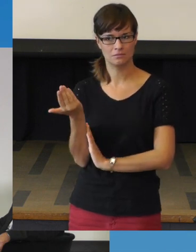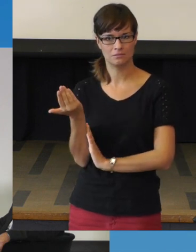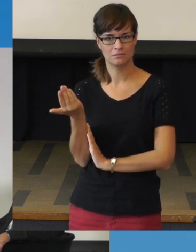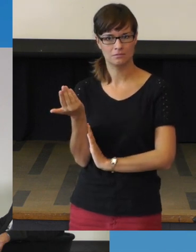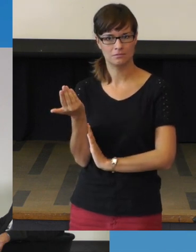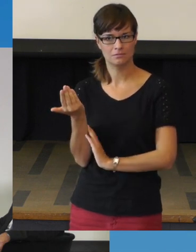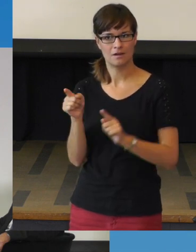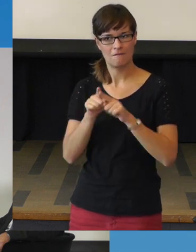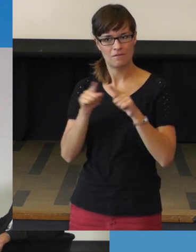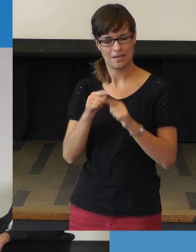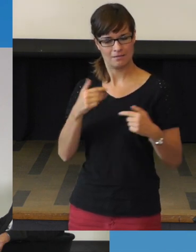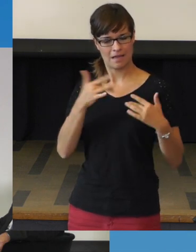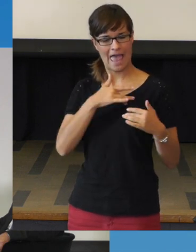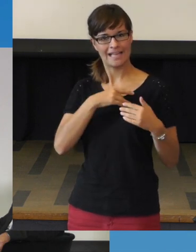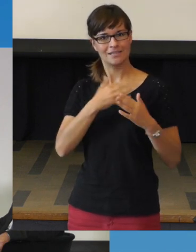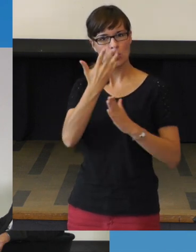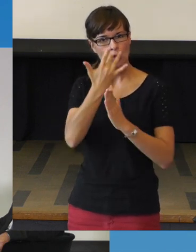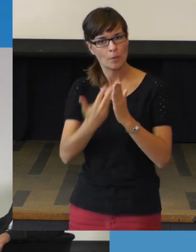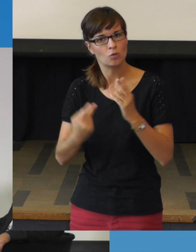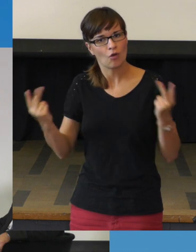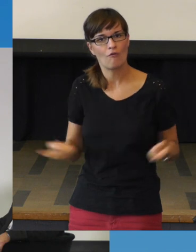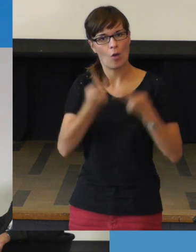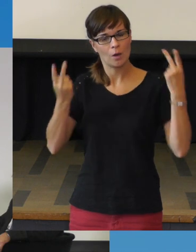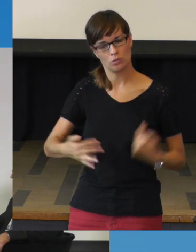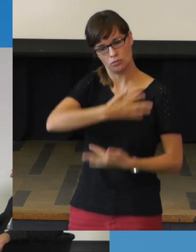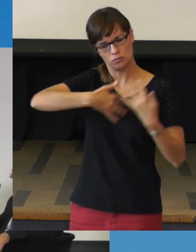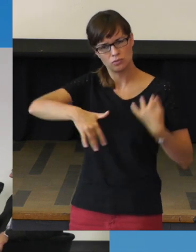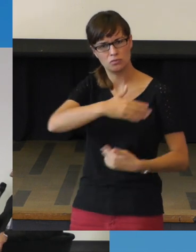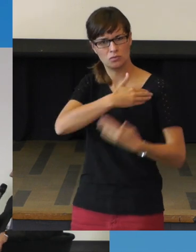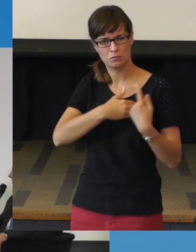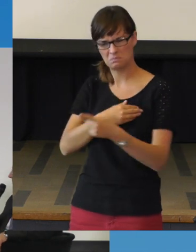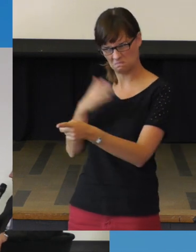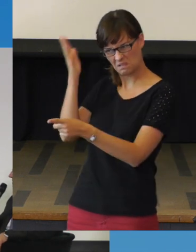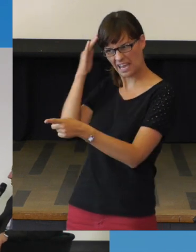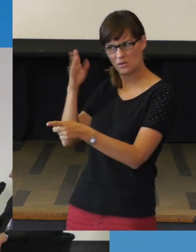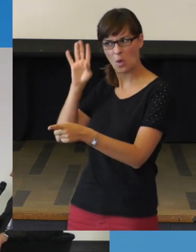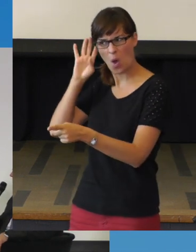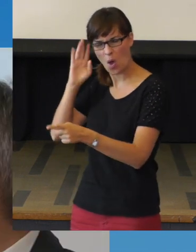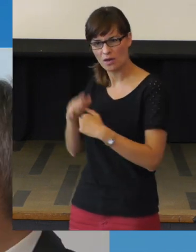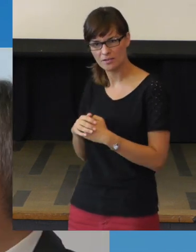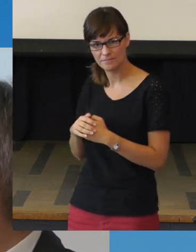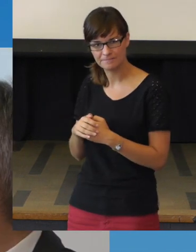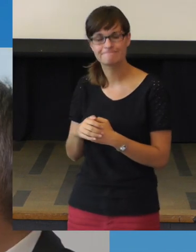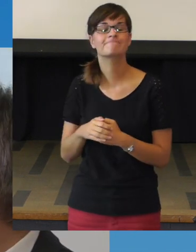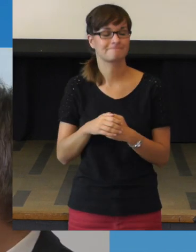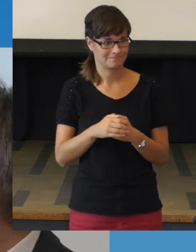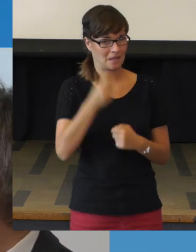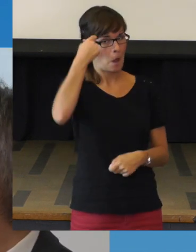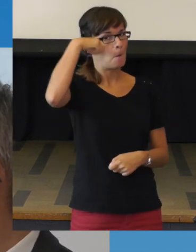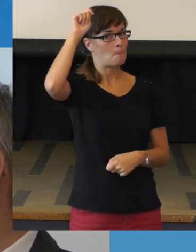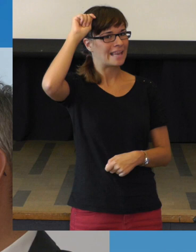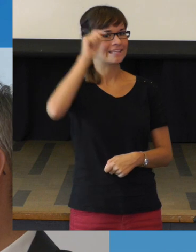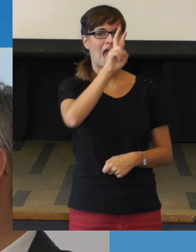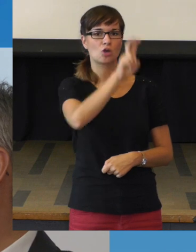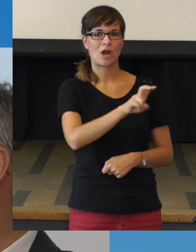der Durchblutung. Kennen Sie sicherlich, was halten Sie davon? Also das ist ein Forschungsprojekt, was an der Charité in Berlin